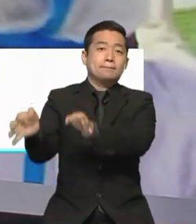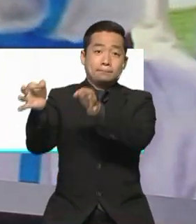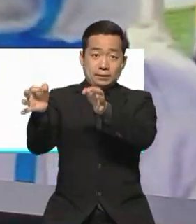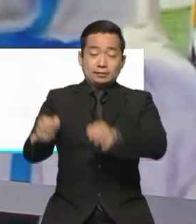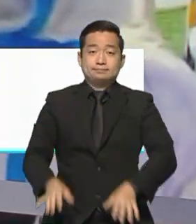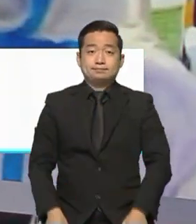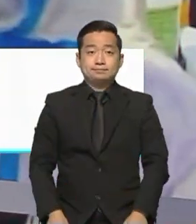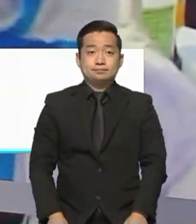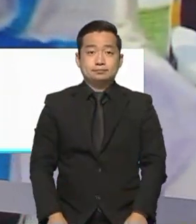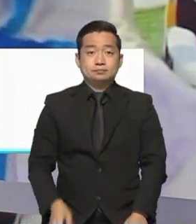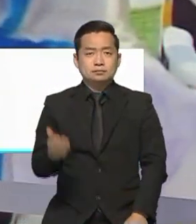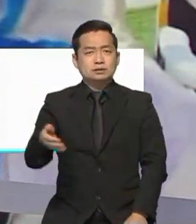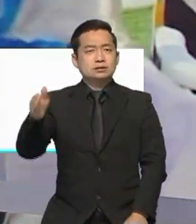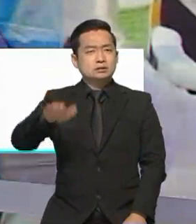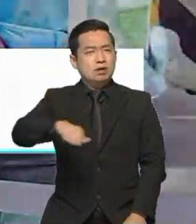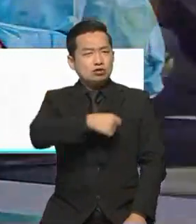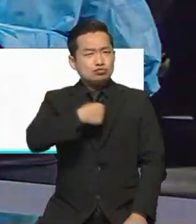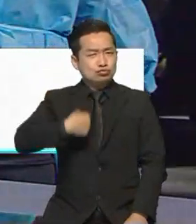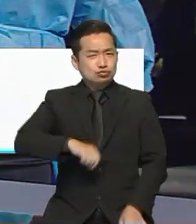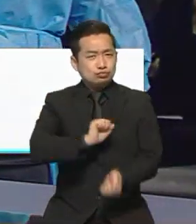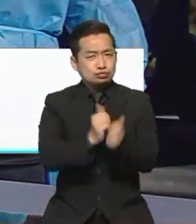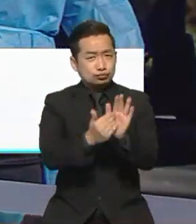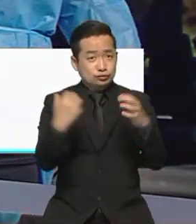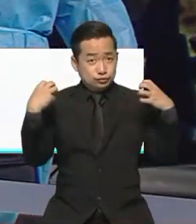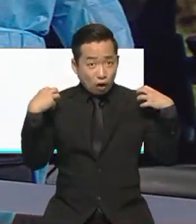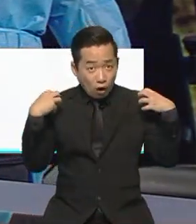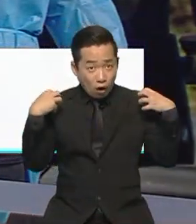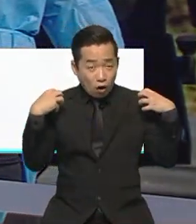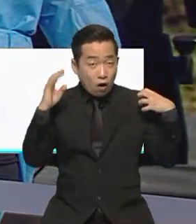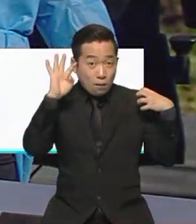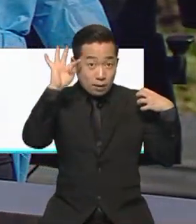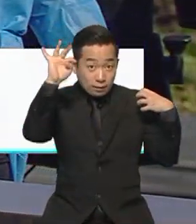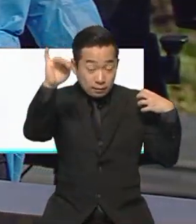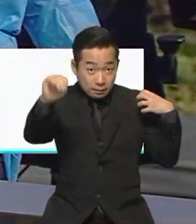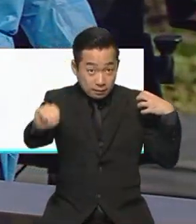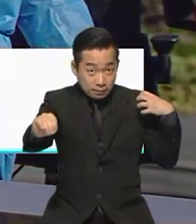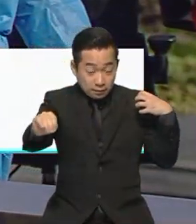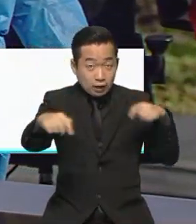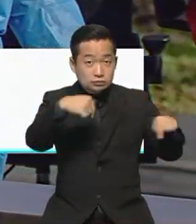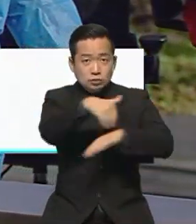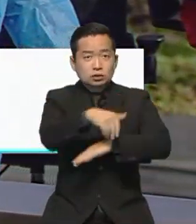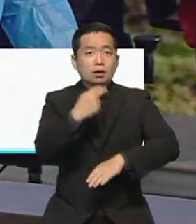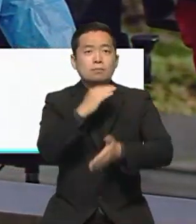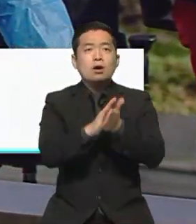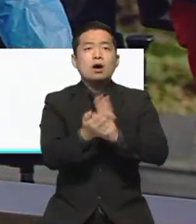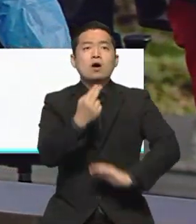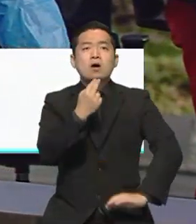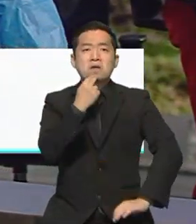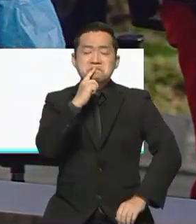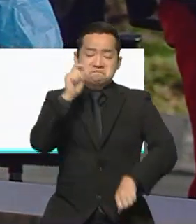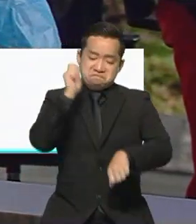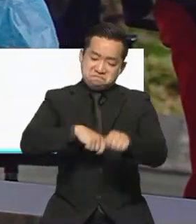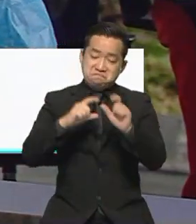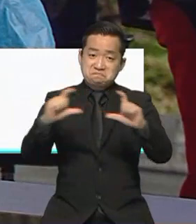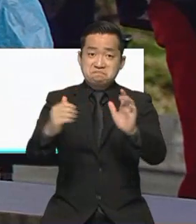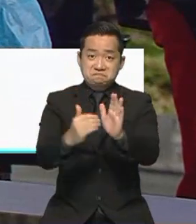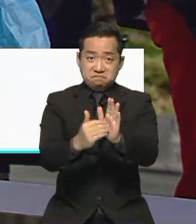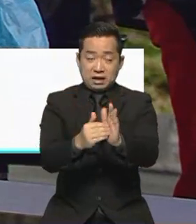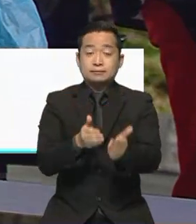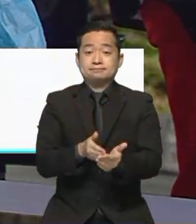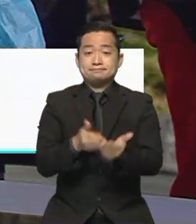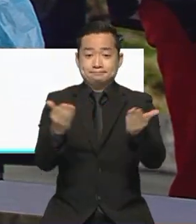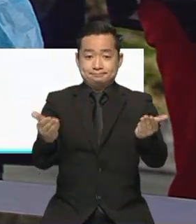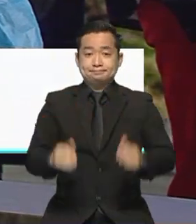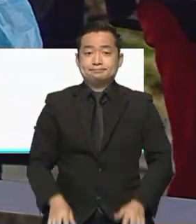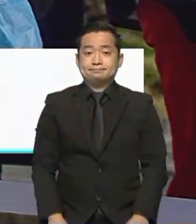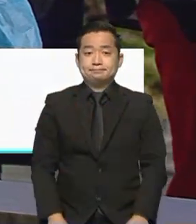올랐습니다. 그런데 중국 방역 당국이 당분간 방역 정책의 변화는 없을 것이라고 못 박았습니다. 베이징에서